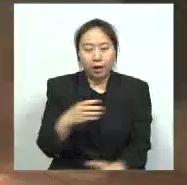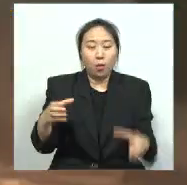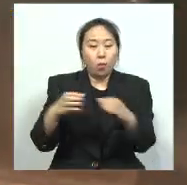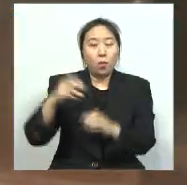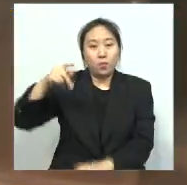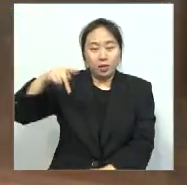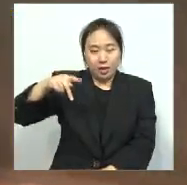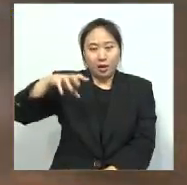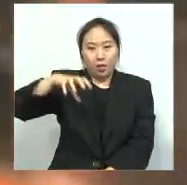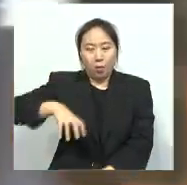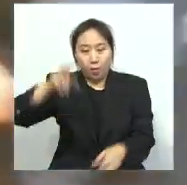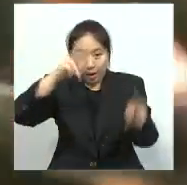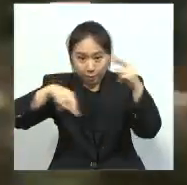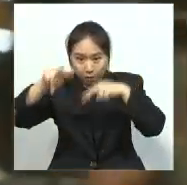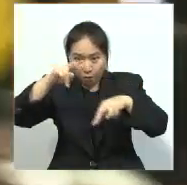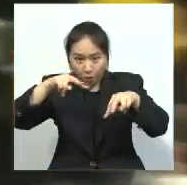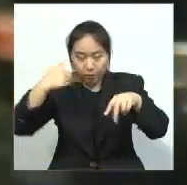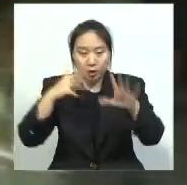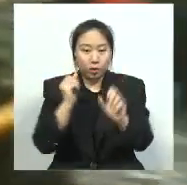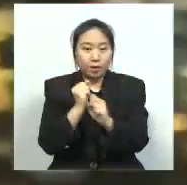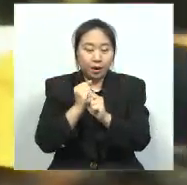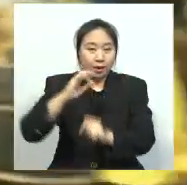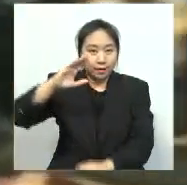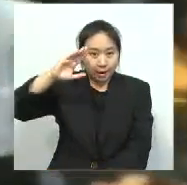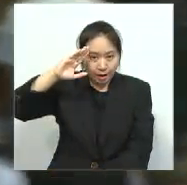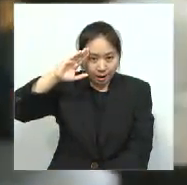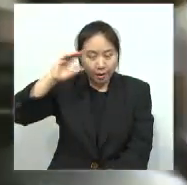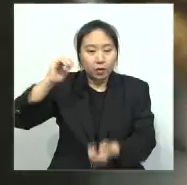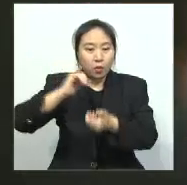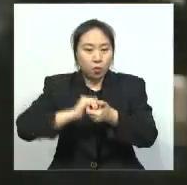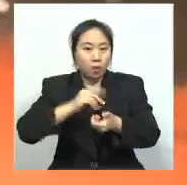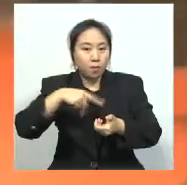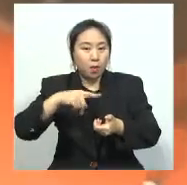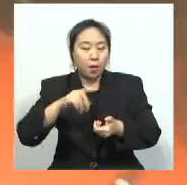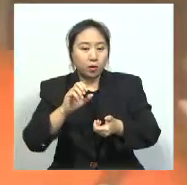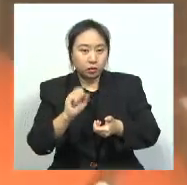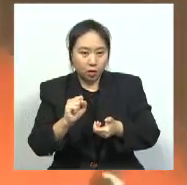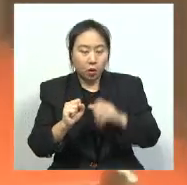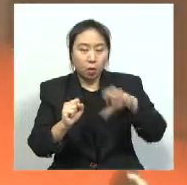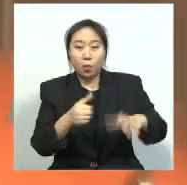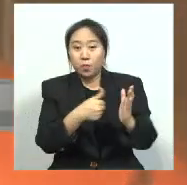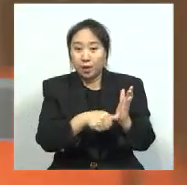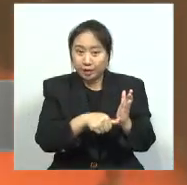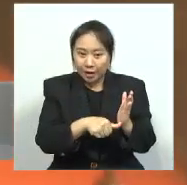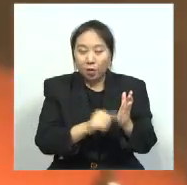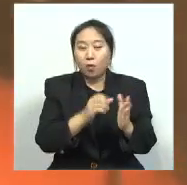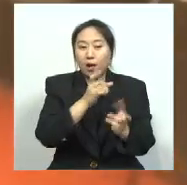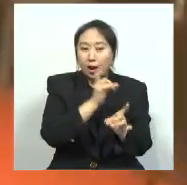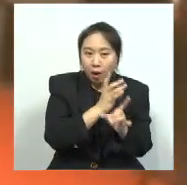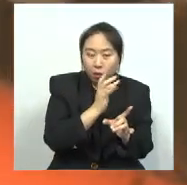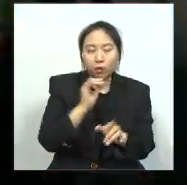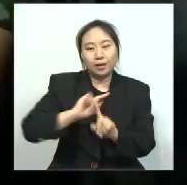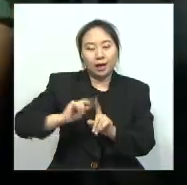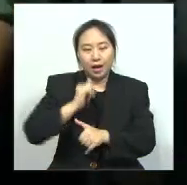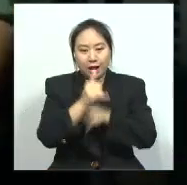ชุดปฏิบัติการพิเศษกรมการปกครองนะครับพร้อมกำลังเจ้าหน้าที่ทหารนะครับร่วมกับปปส.กรมสรรพสามมิตนะครับและก็หน่วยงานที่เกี่ยวข้องเข้าตร